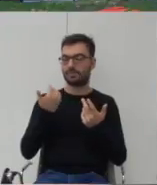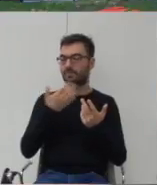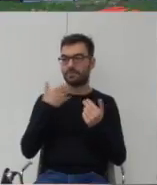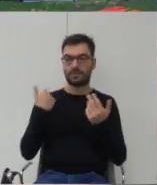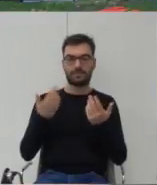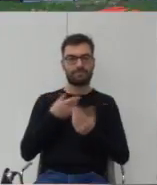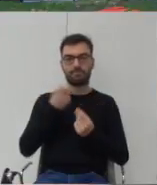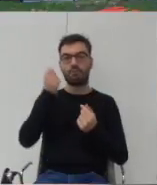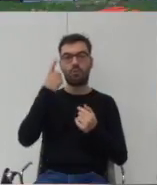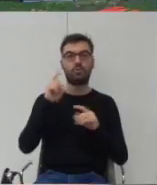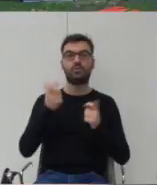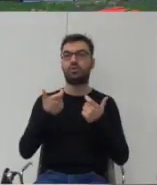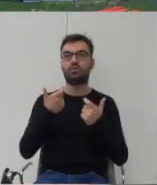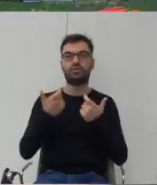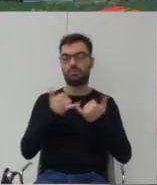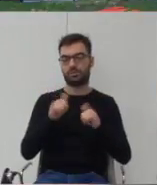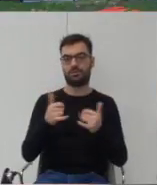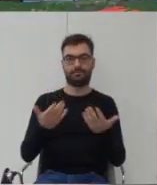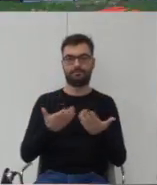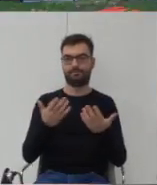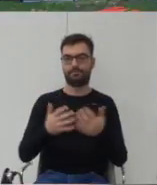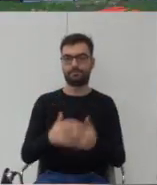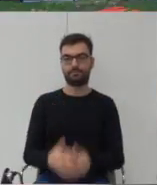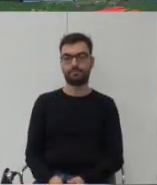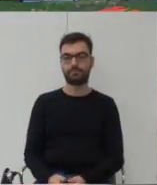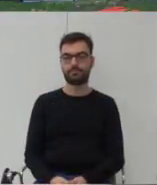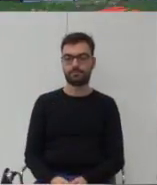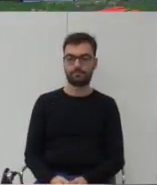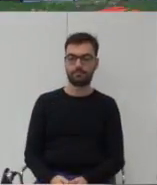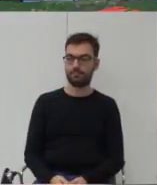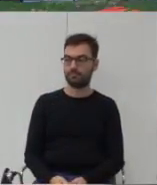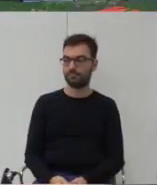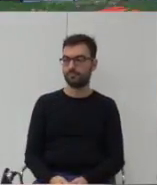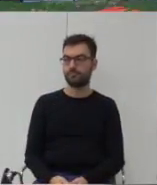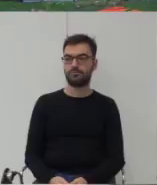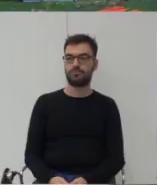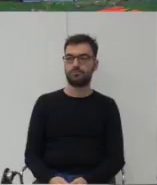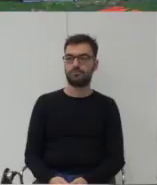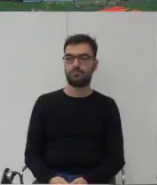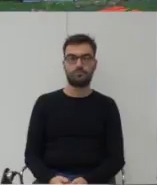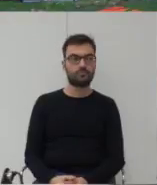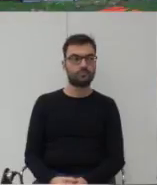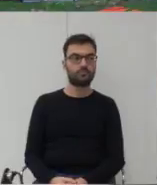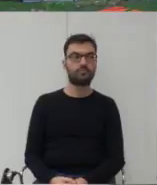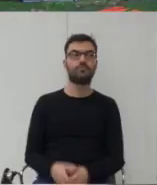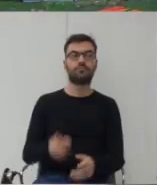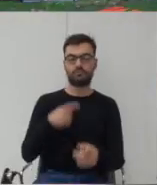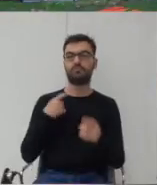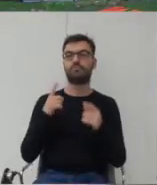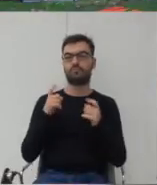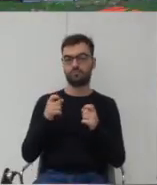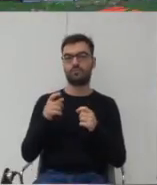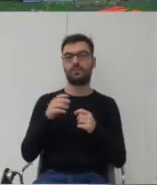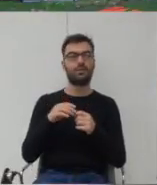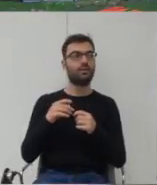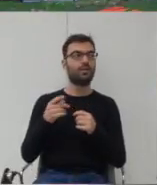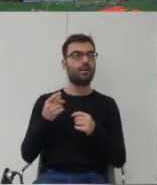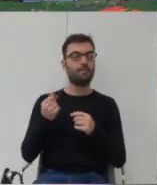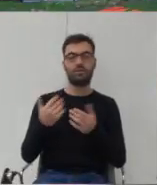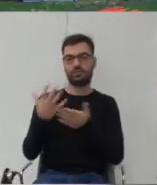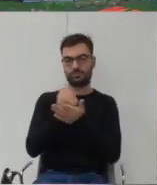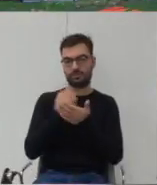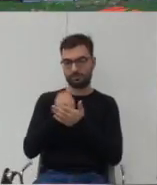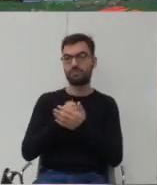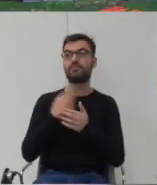nie mieliśmy pomysłu, co można zrobić innego w tej sytuacji. Więc ruszyliśmy z tym benefitem